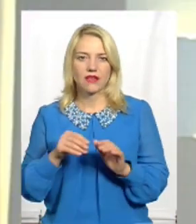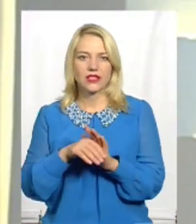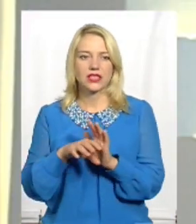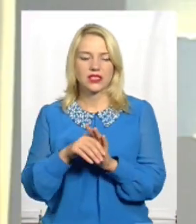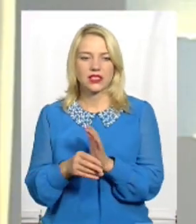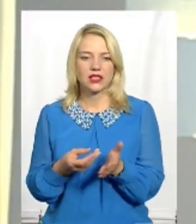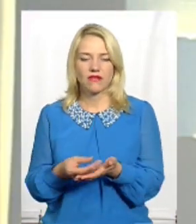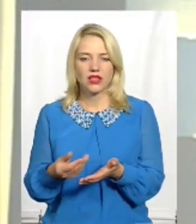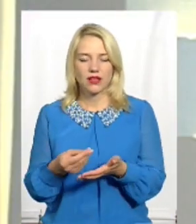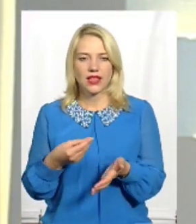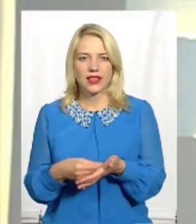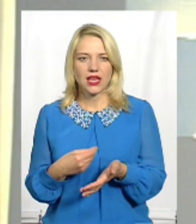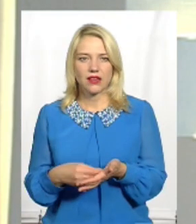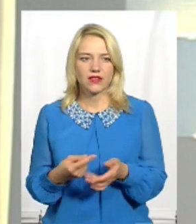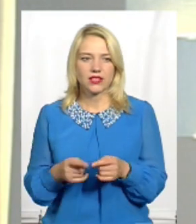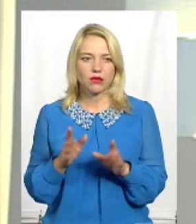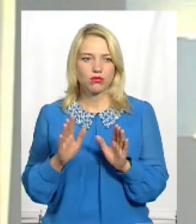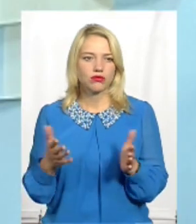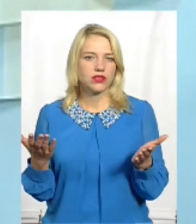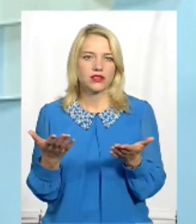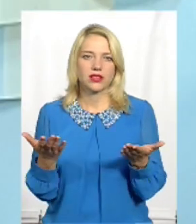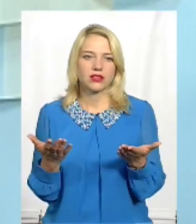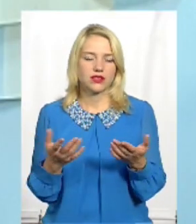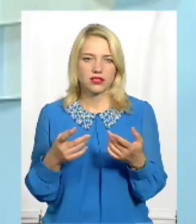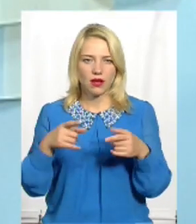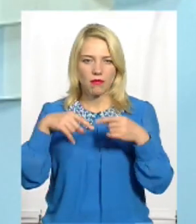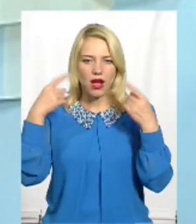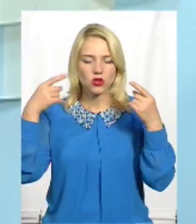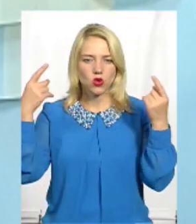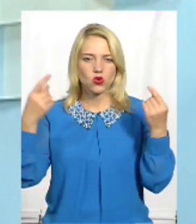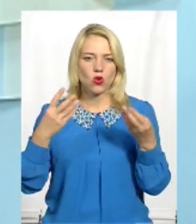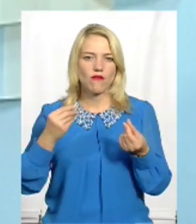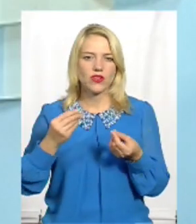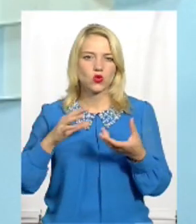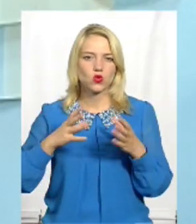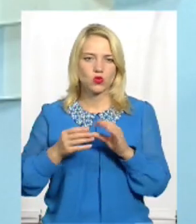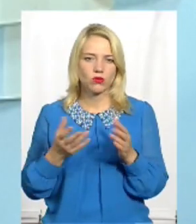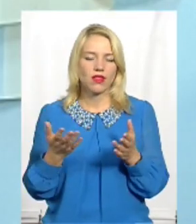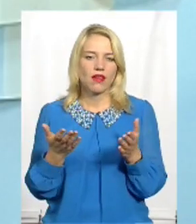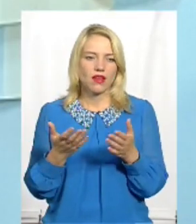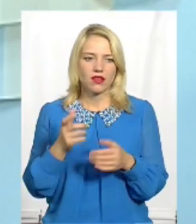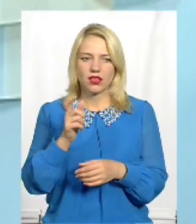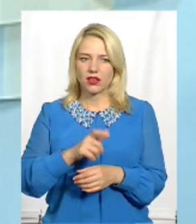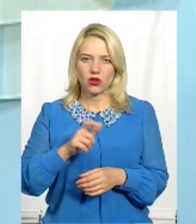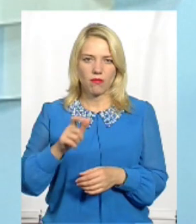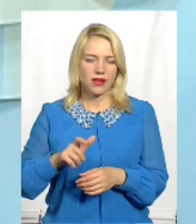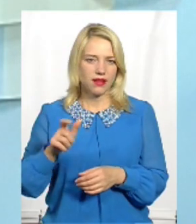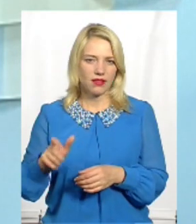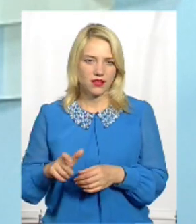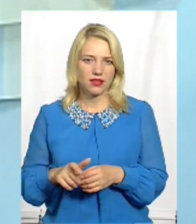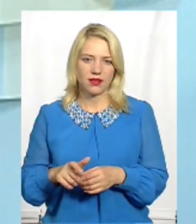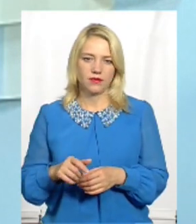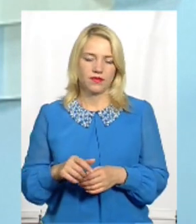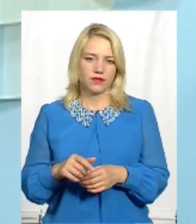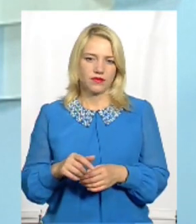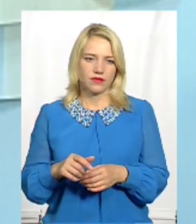інвестиційні видатки в тариф, ну, це буде якісь такі баснословні суми, ну, на які, очевидно, що громадяни,